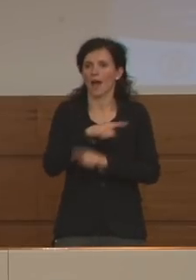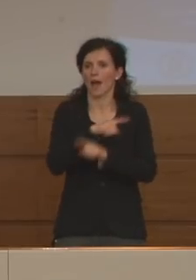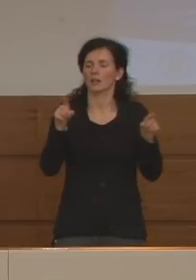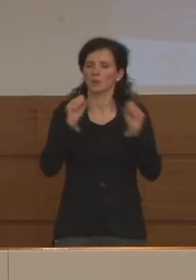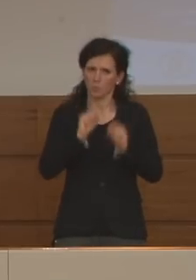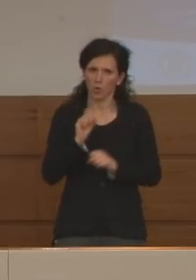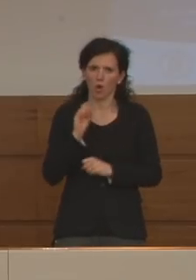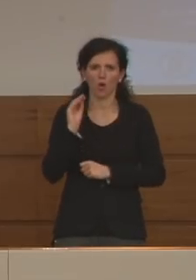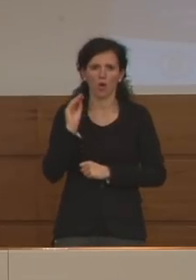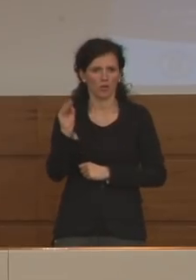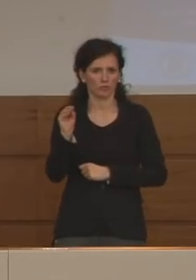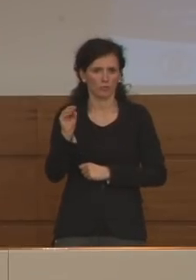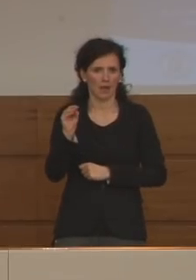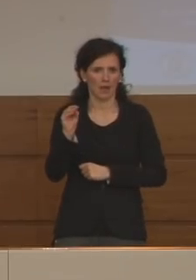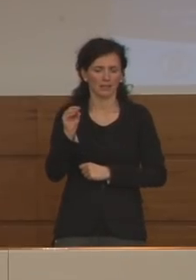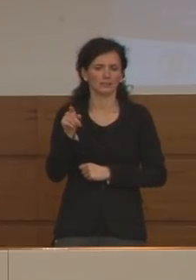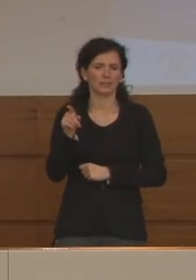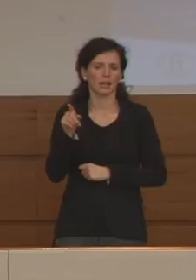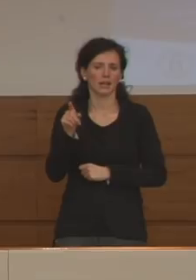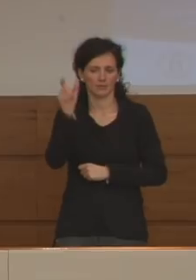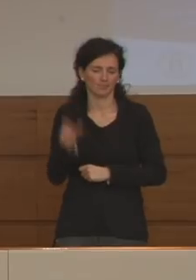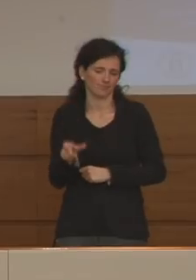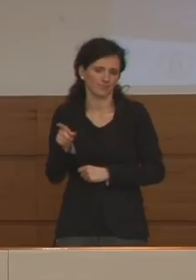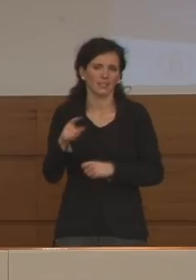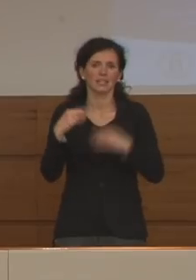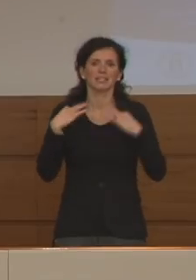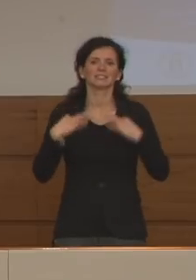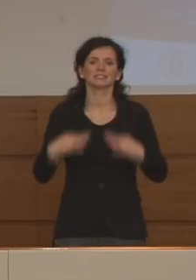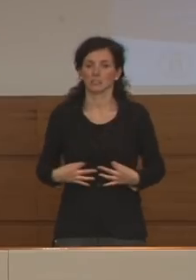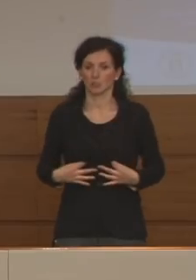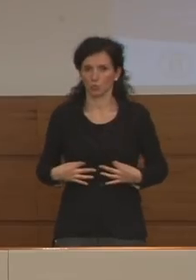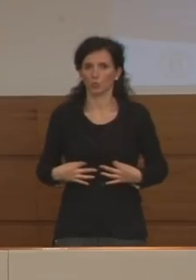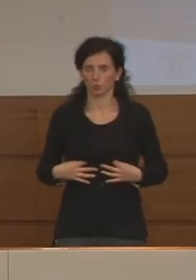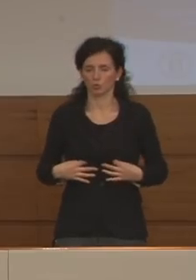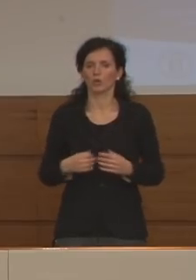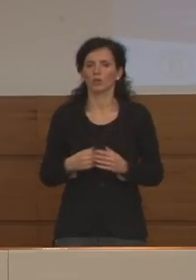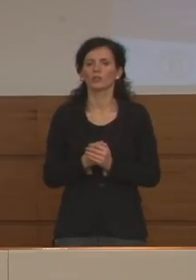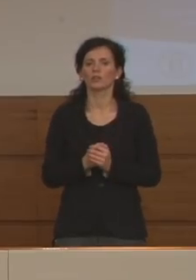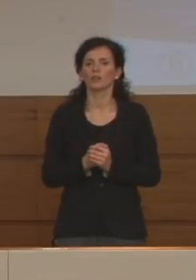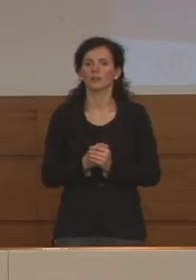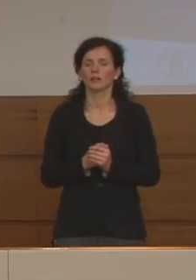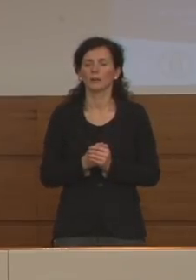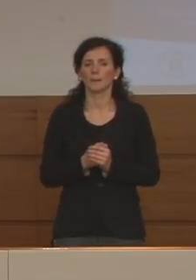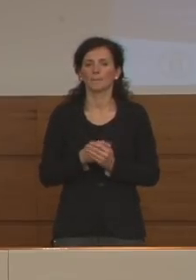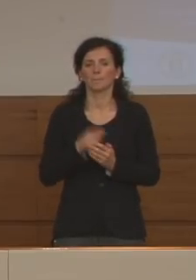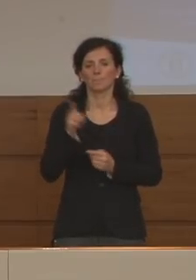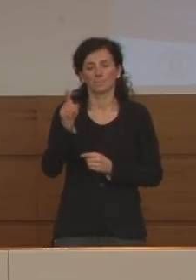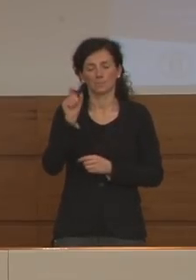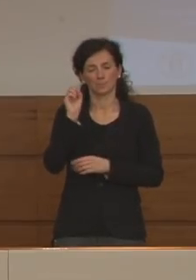all'istituto questa domanda perché mi ha anche detto come stanno